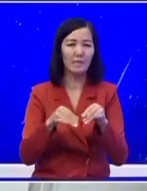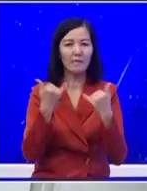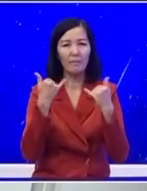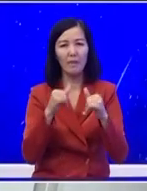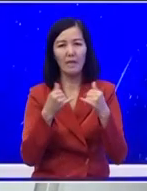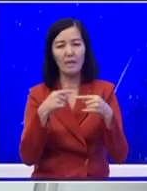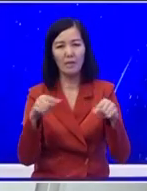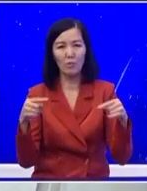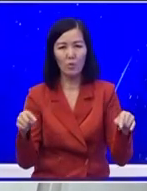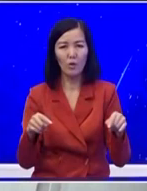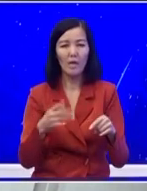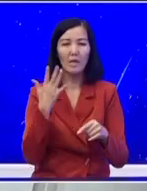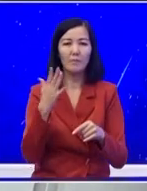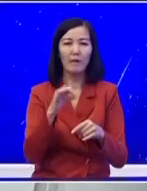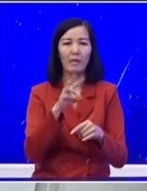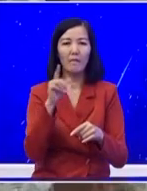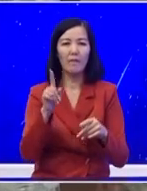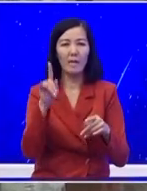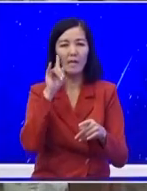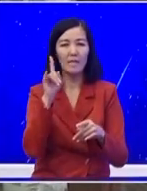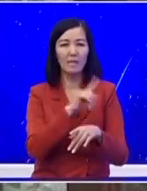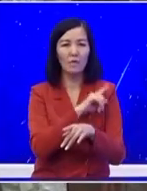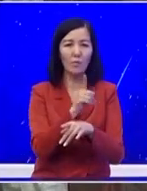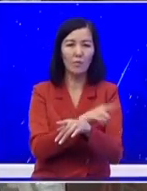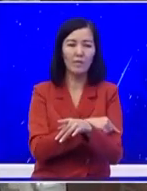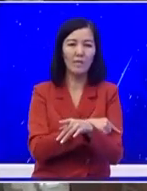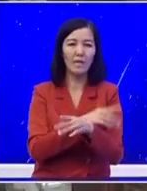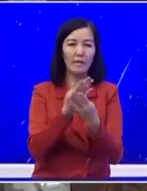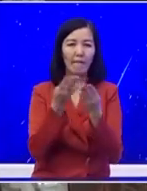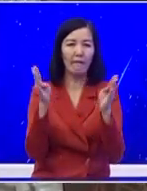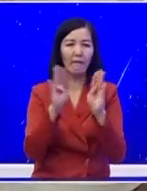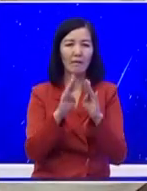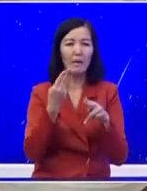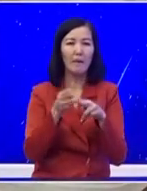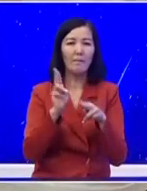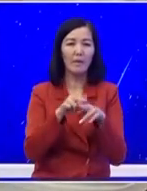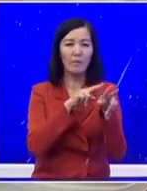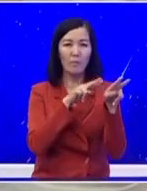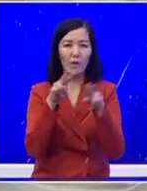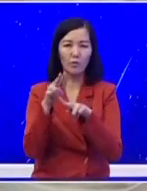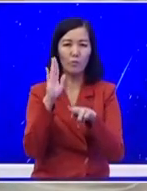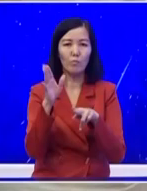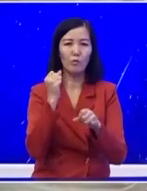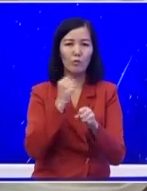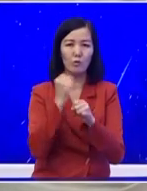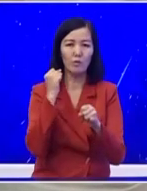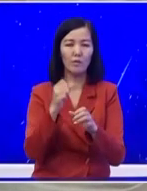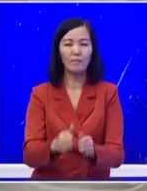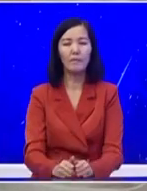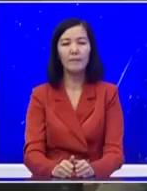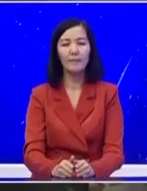так далее. С 5 июля в Казахстане идет усиление режима карантина, поэтому и контроль будет жестким, заверяют ответственные